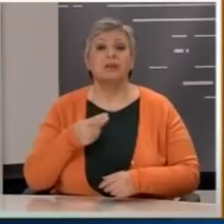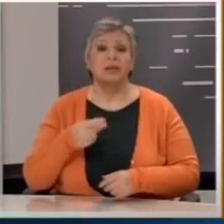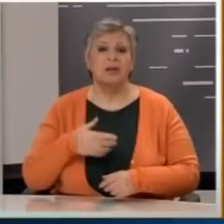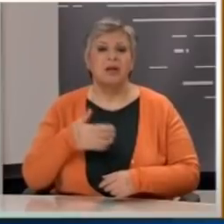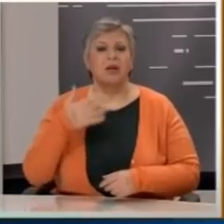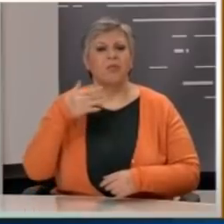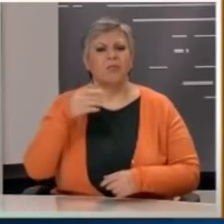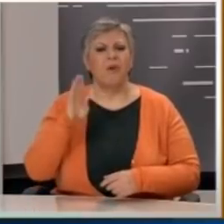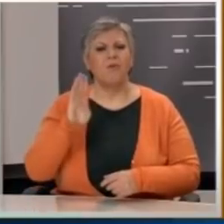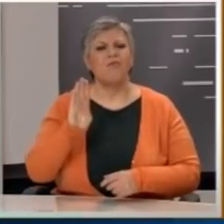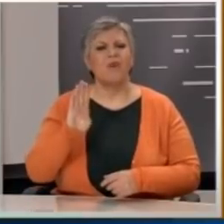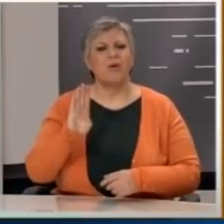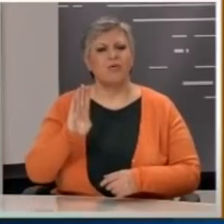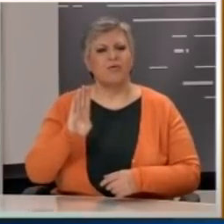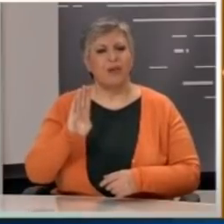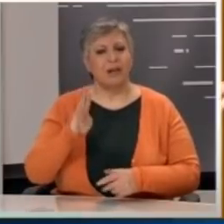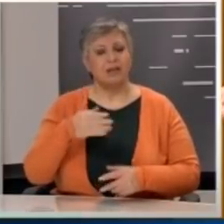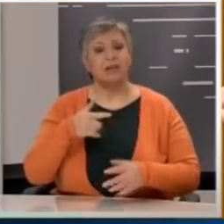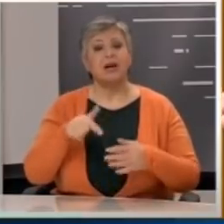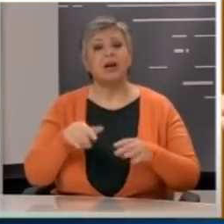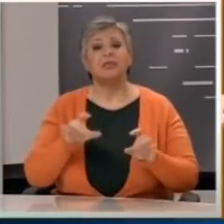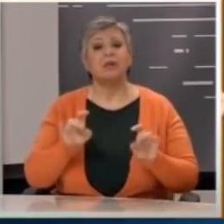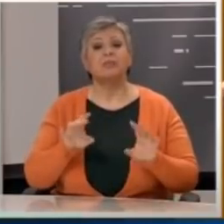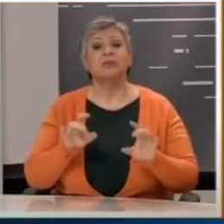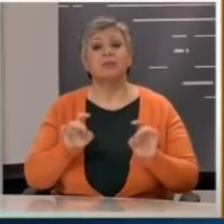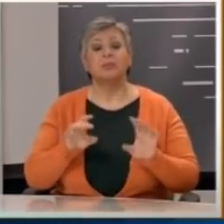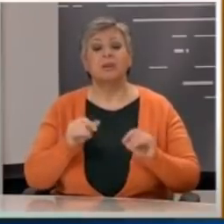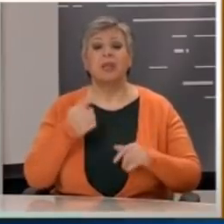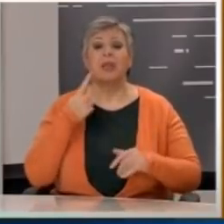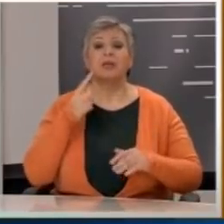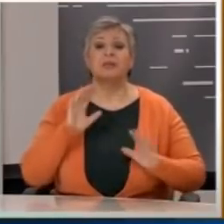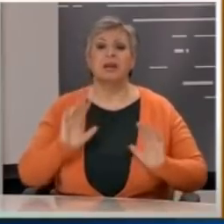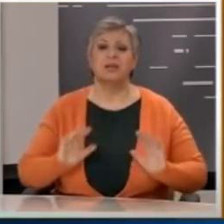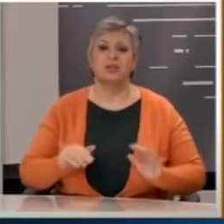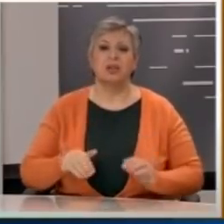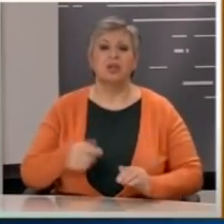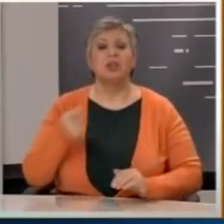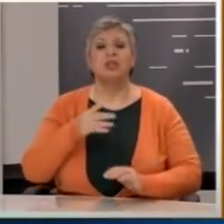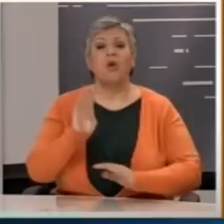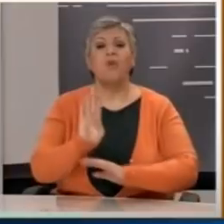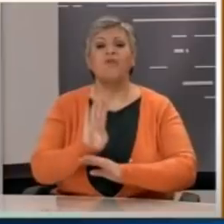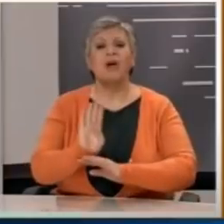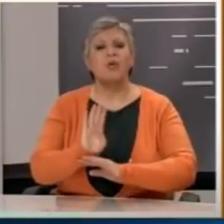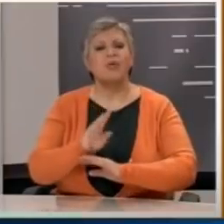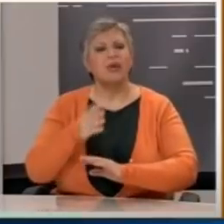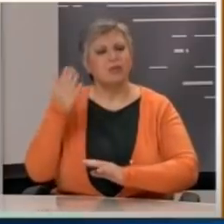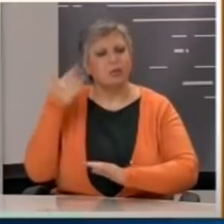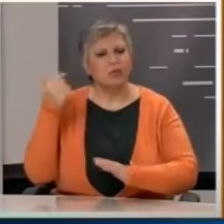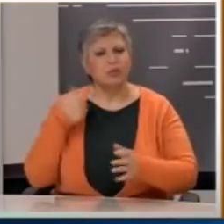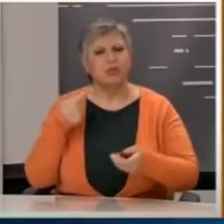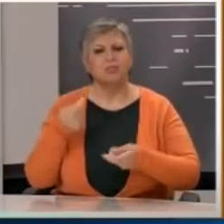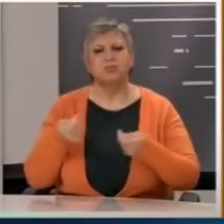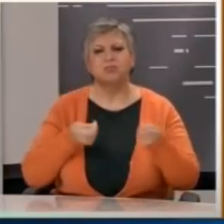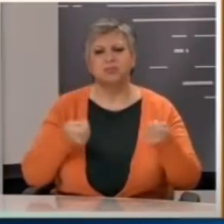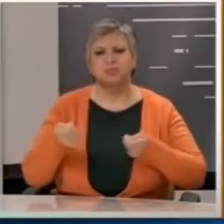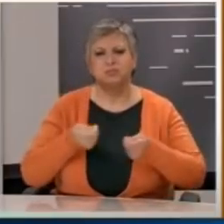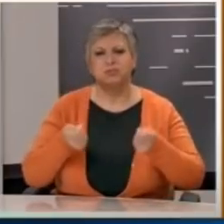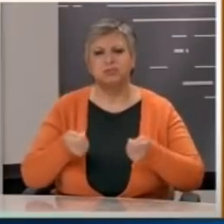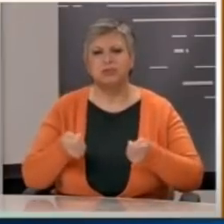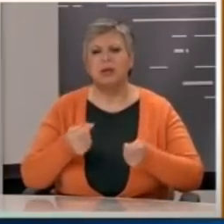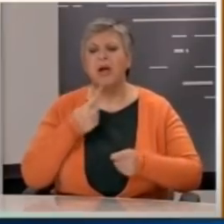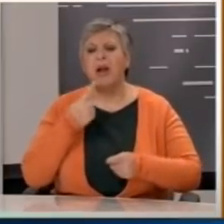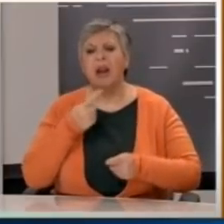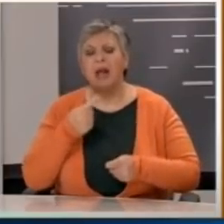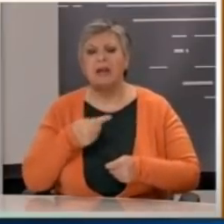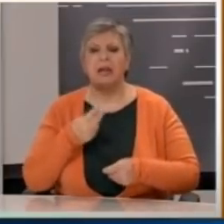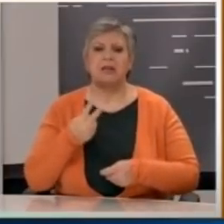Εκείνα δηλαδή ήταν αθώος του αίματος, ο κύριος Τσίπρας. Όταν έκανε ο κύριος Βαρουφάκης εκείνα που έκανε, είπε κάποιος ότι είναι 200. Μπορεί